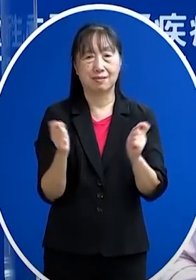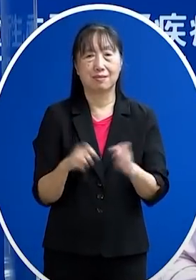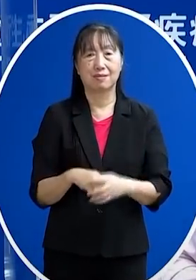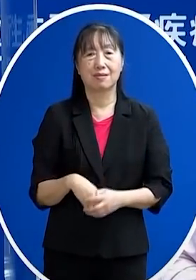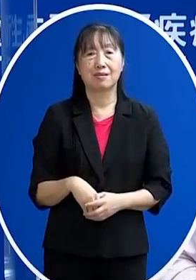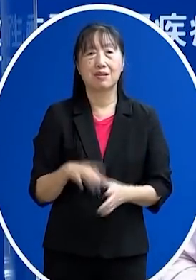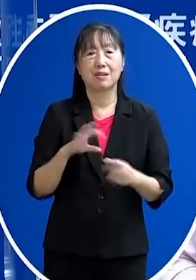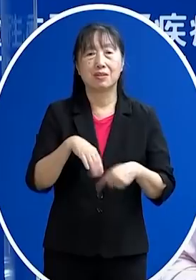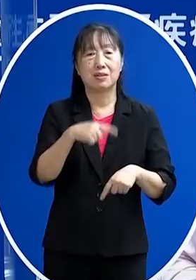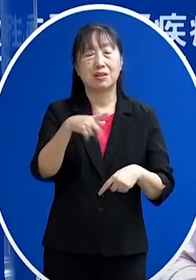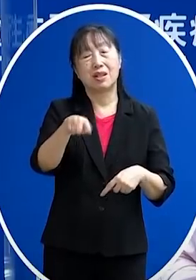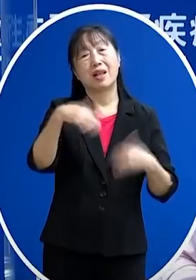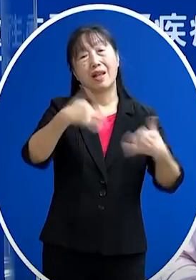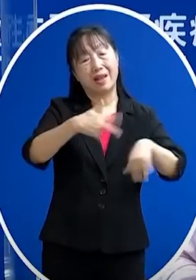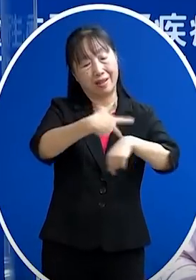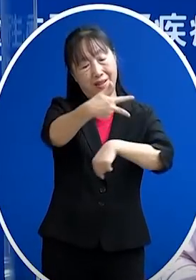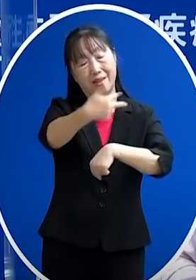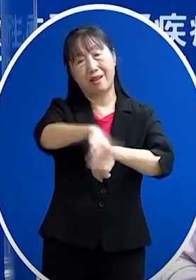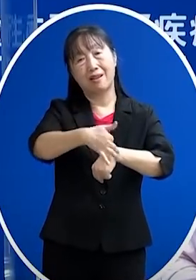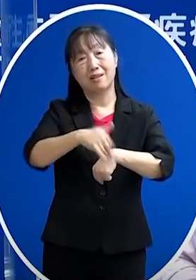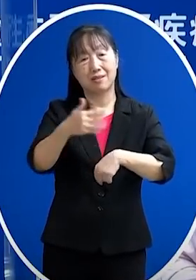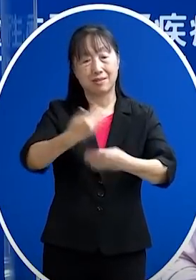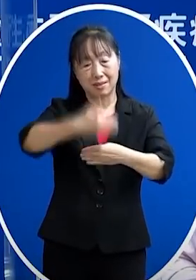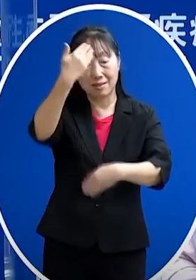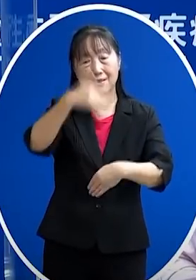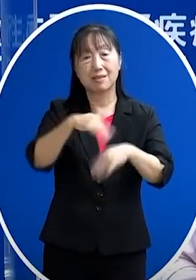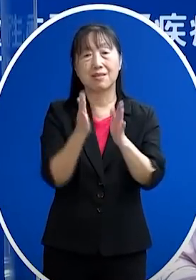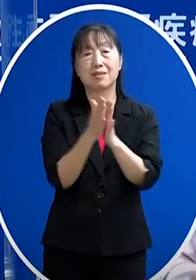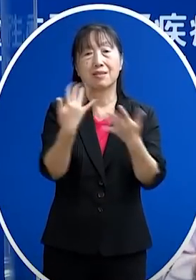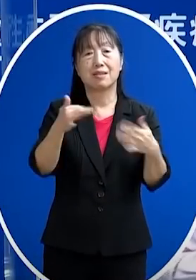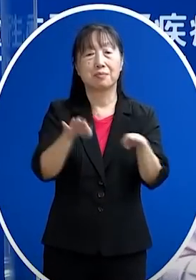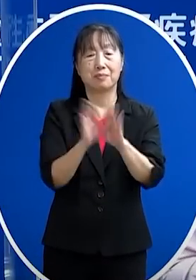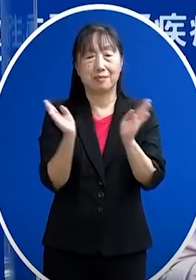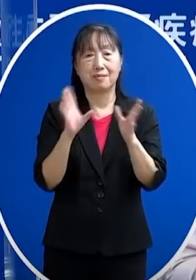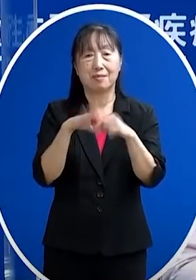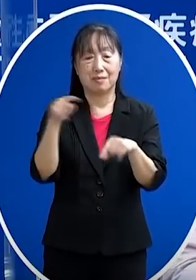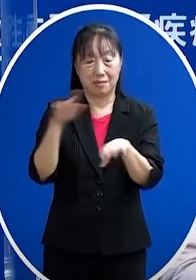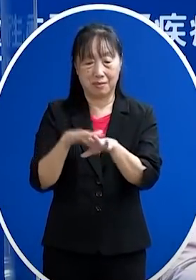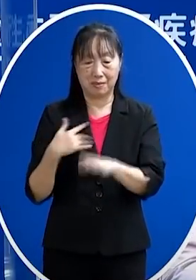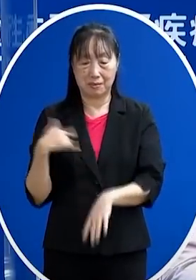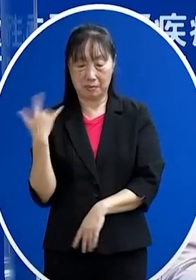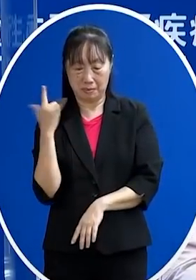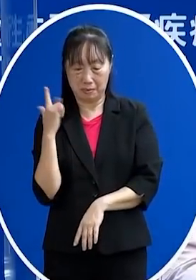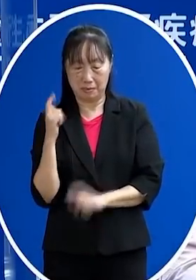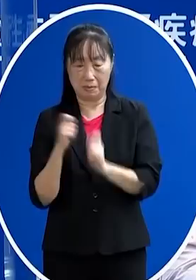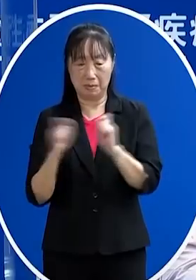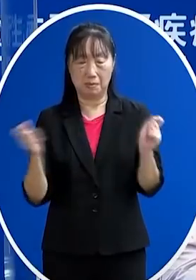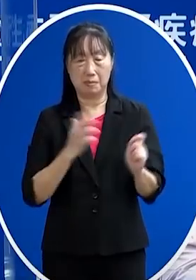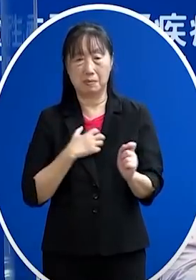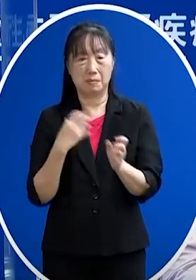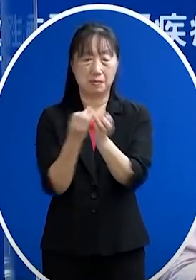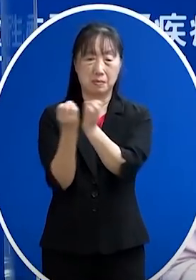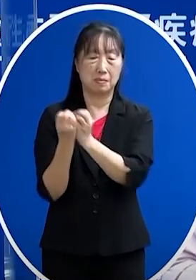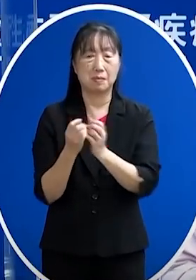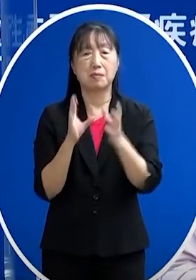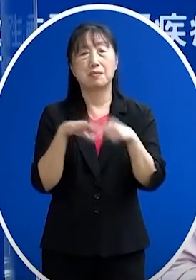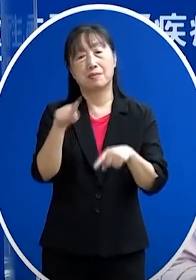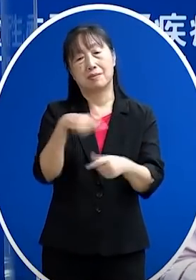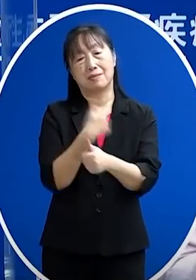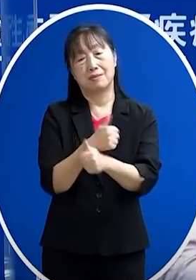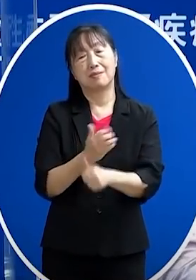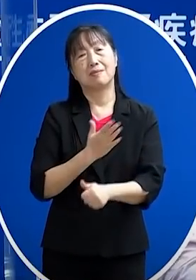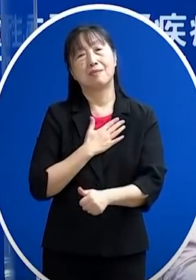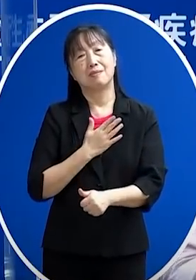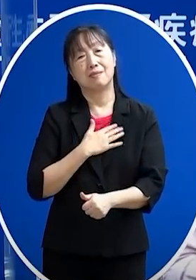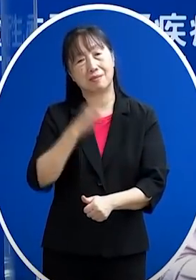的干七点来点啊，七点都还未开咧，好，所以就会形成这些混乱。那这些都是一个很好的经验，未来